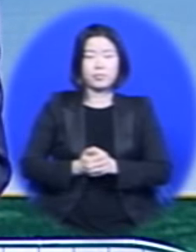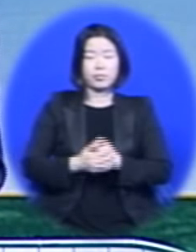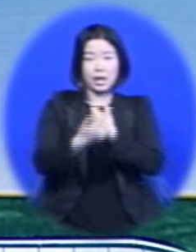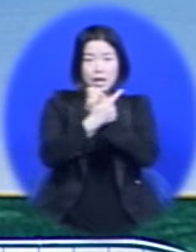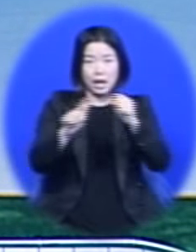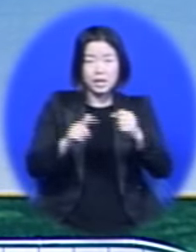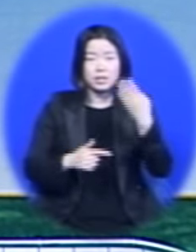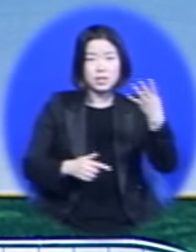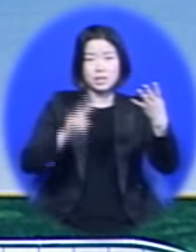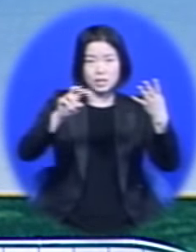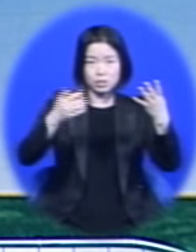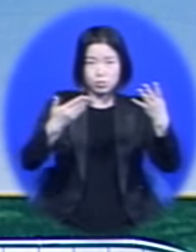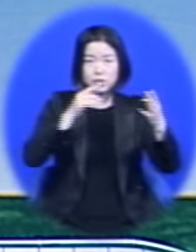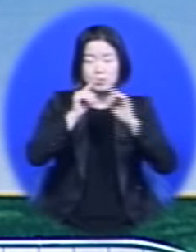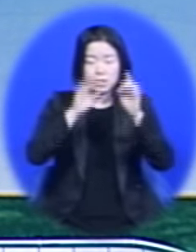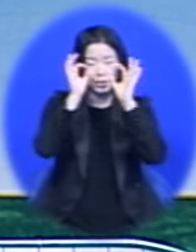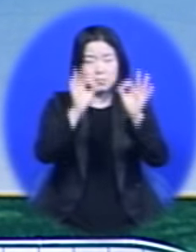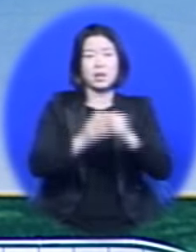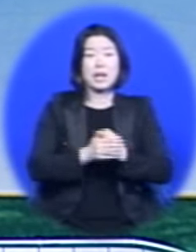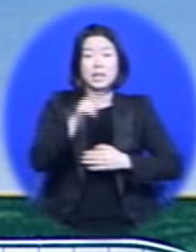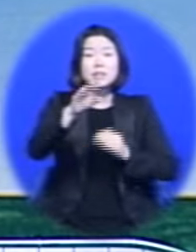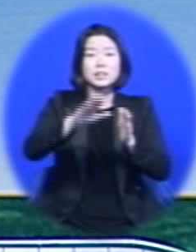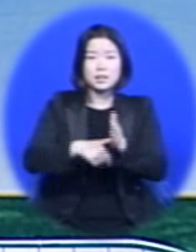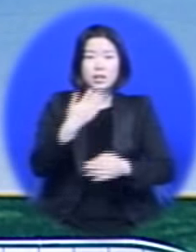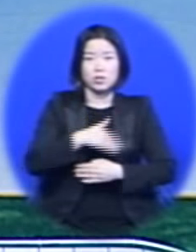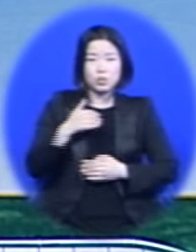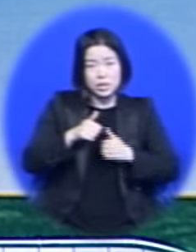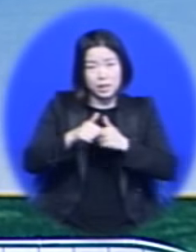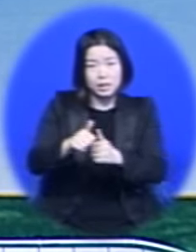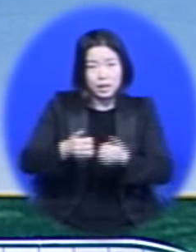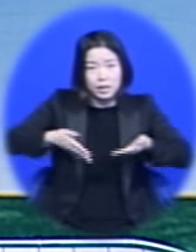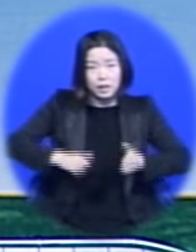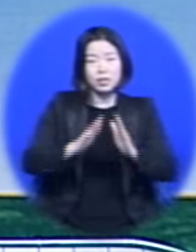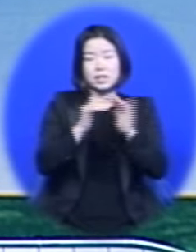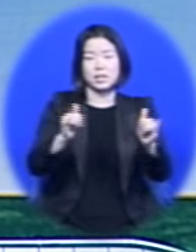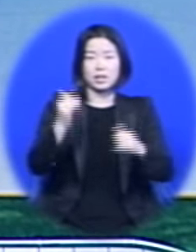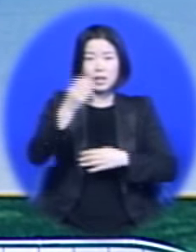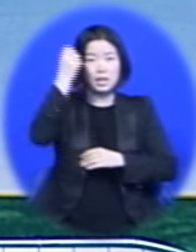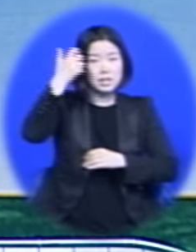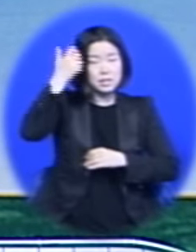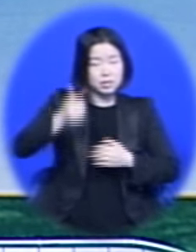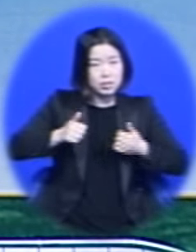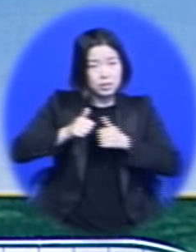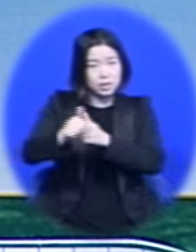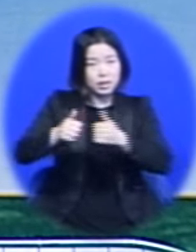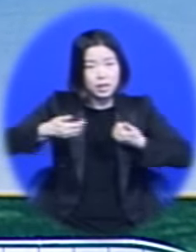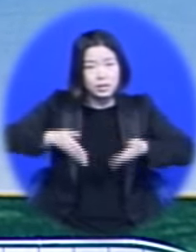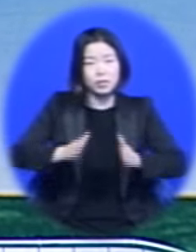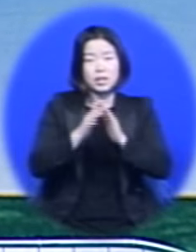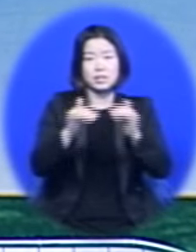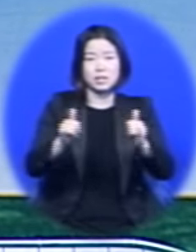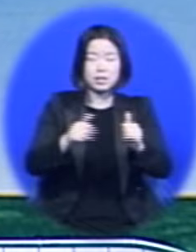갈라디아서 4장 29절 말씀을 보겠습니다. 그때에 육체를 따라 난 자가 성령을 따라 난 자를 박해한 것